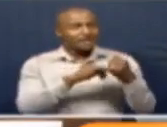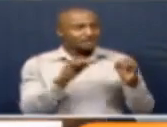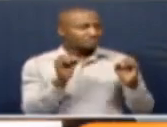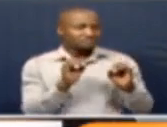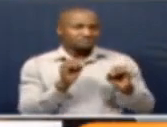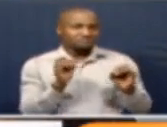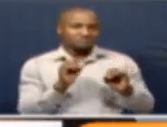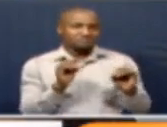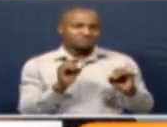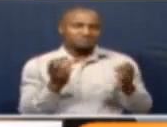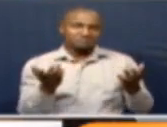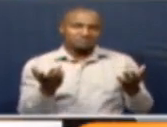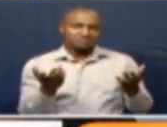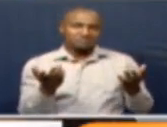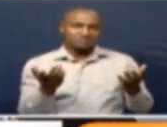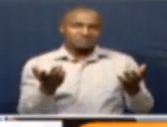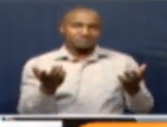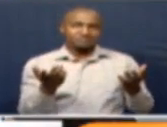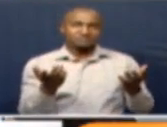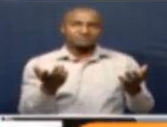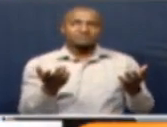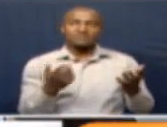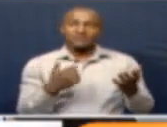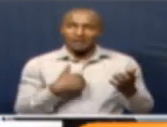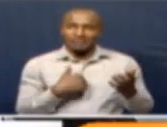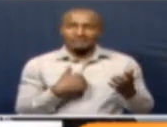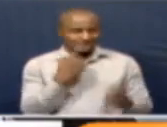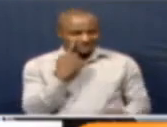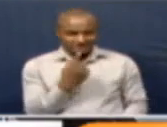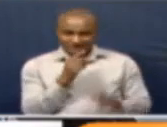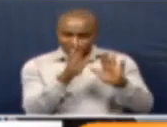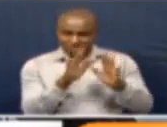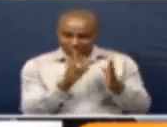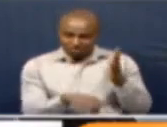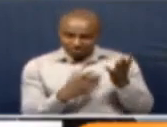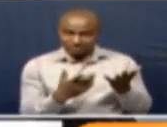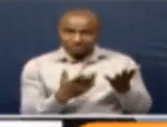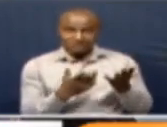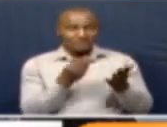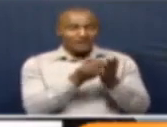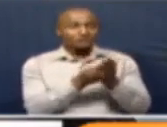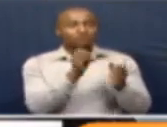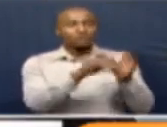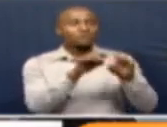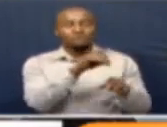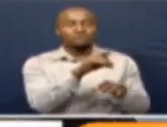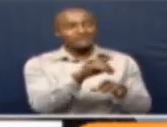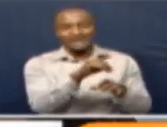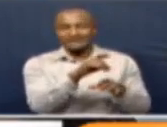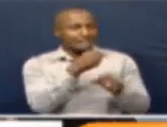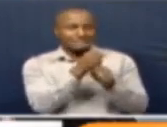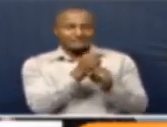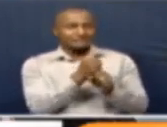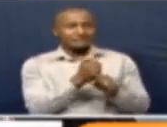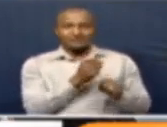ni yeye mwenyewe alichukua mkopo akazilipa. Sasa mimi kitu kile ambacho naona ni kwamba kule kuchangiwa kunafanya wanaume wanaregea. Maanake unakuta